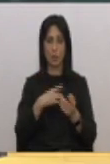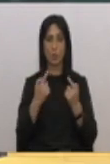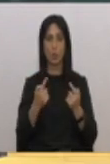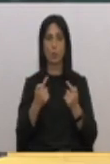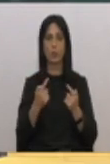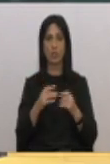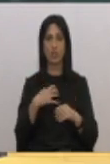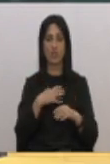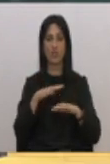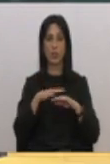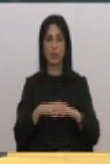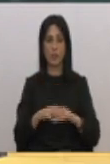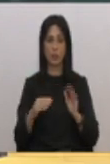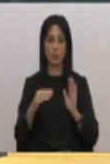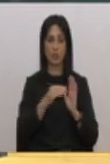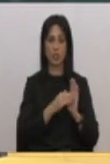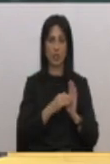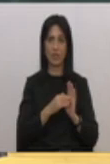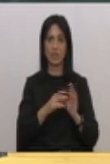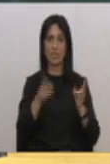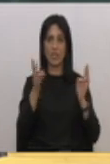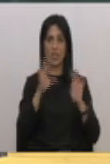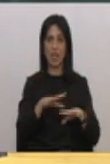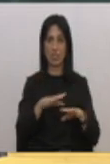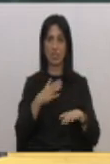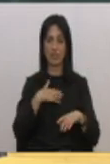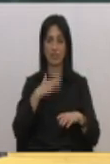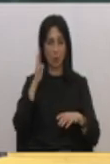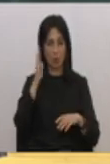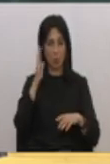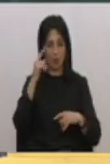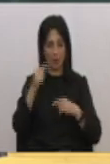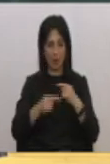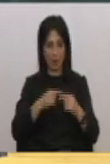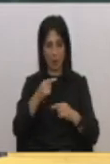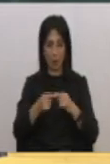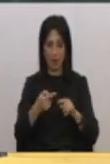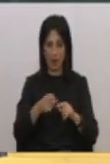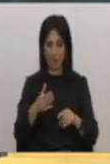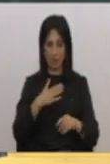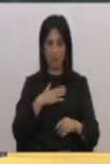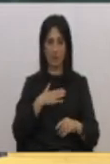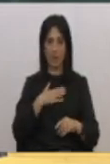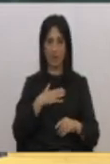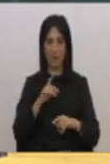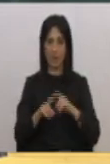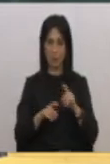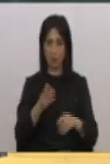უმნიშვნელოვანესი ფუნდამენტური ჩანაწერი, რომელიც დარჩება ჩვენ მომავალ თაობებს. Ai ეს არის ჩვენი